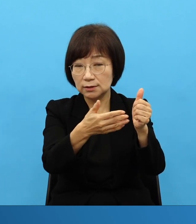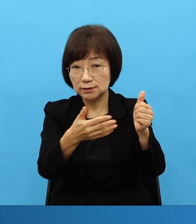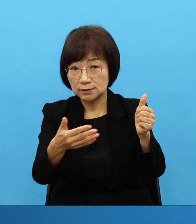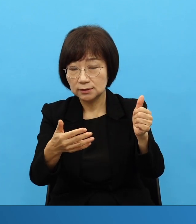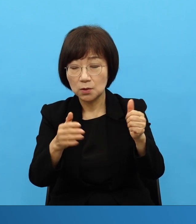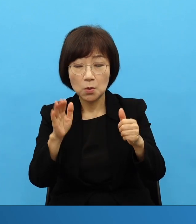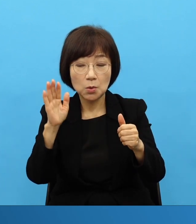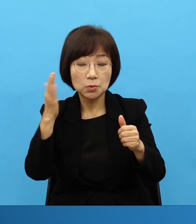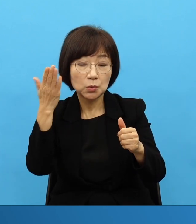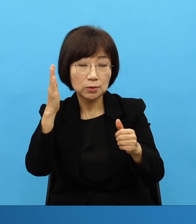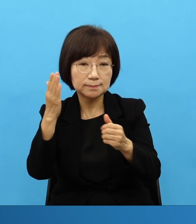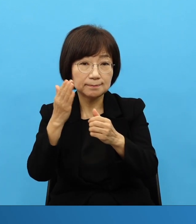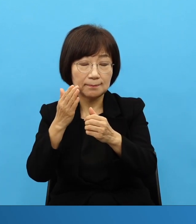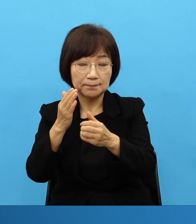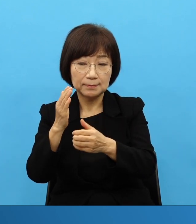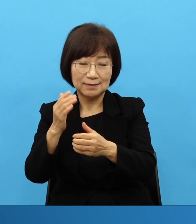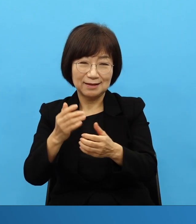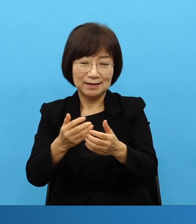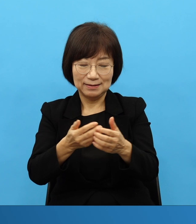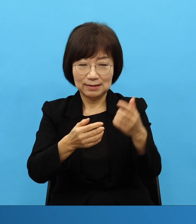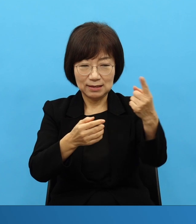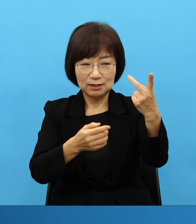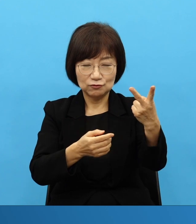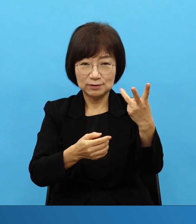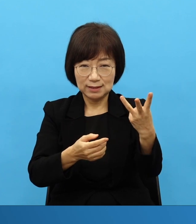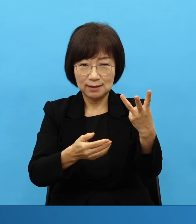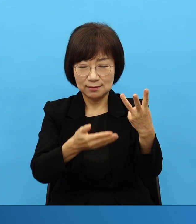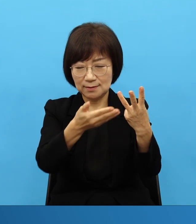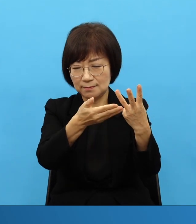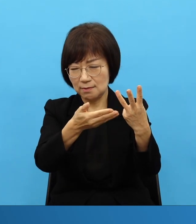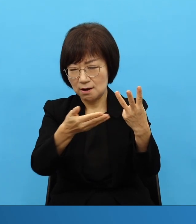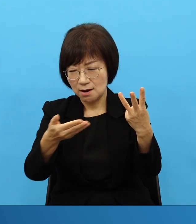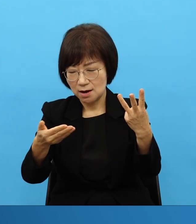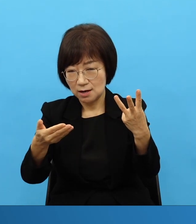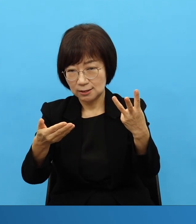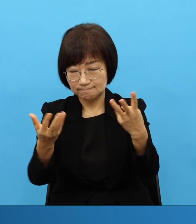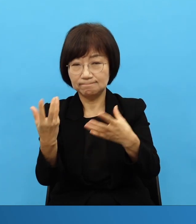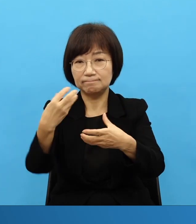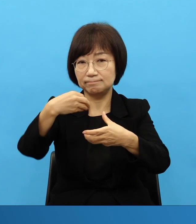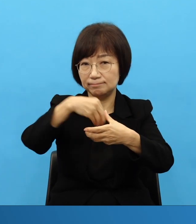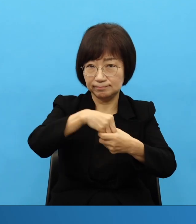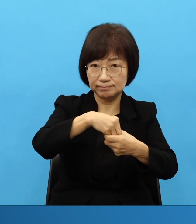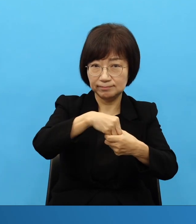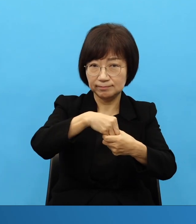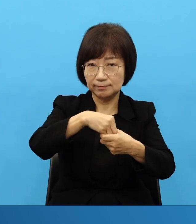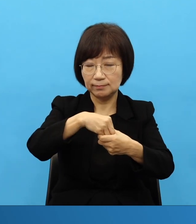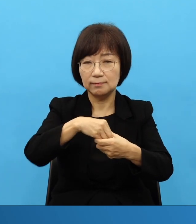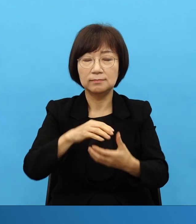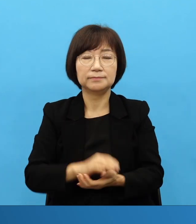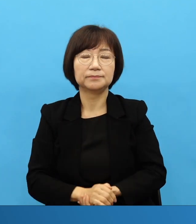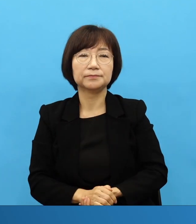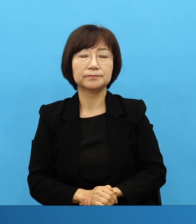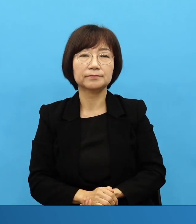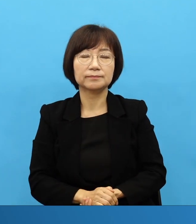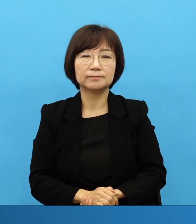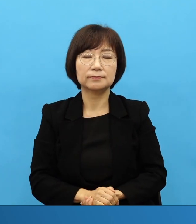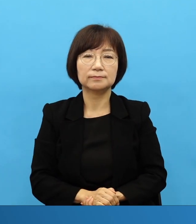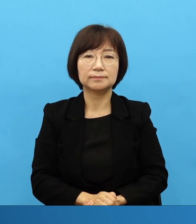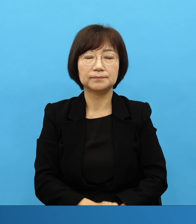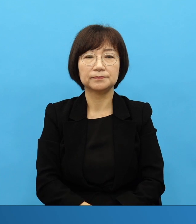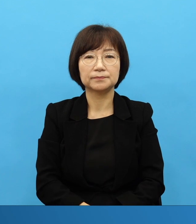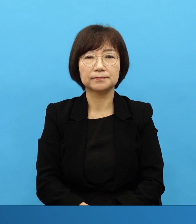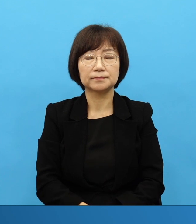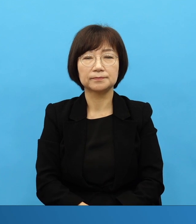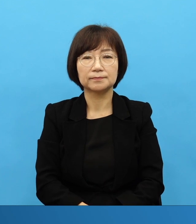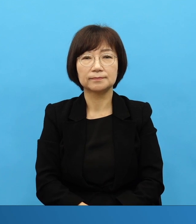최근 메시지까지 3가지 흐름을 모두 참고했으며 교재 뒷부분 부록에서 참고 메시지 출처를 확인할 수